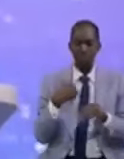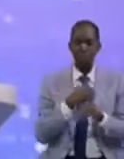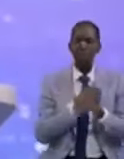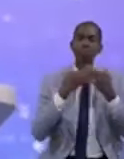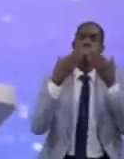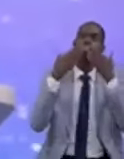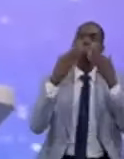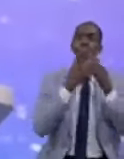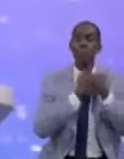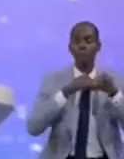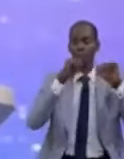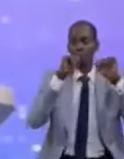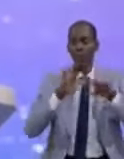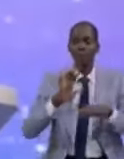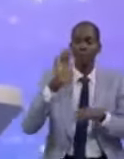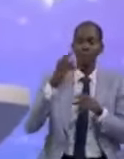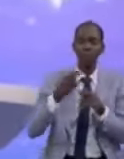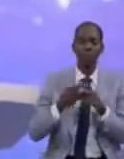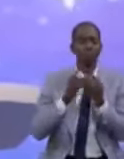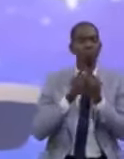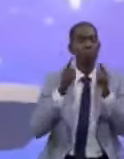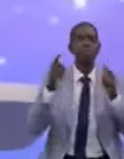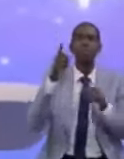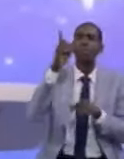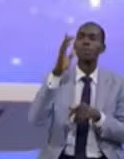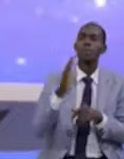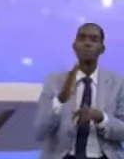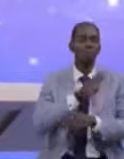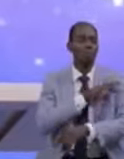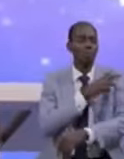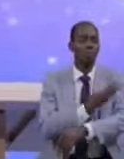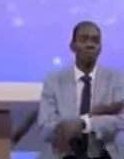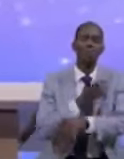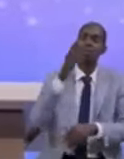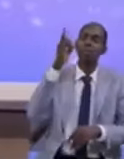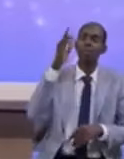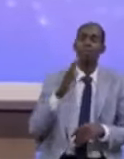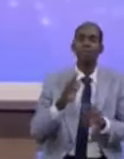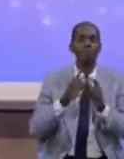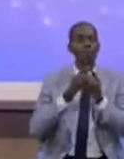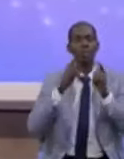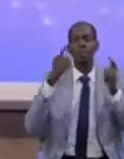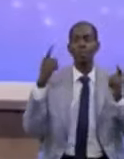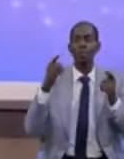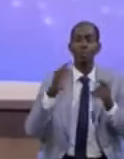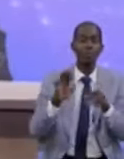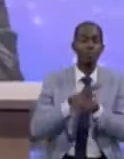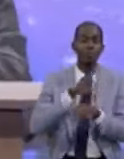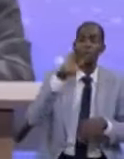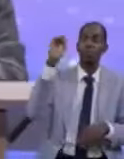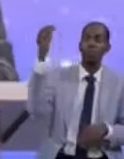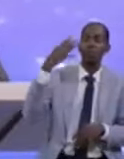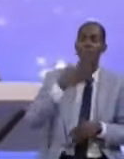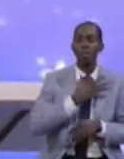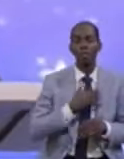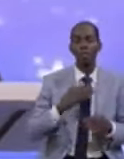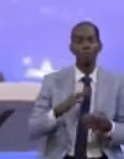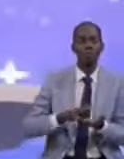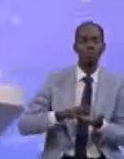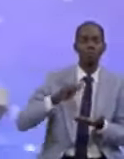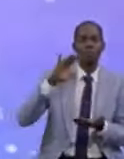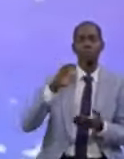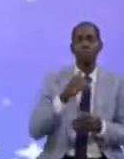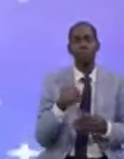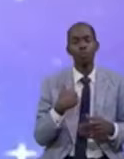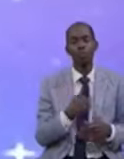nom grand Dieu Dieu puissant Dieu gracieux et glorieux nous demandons Seigneur que